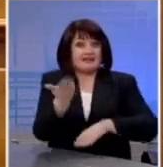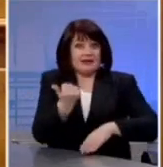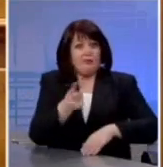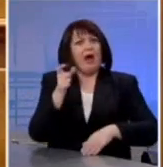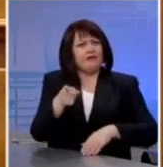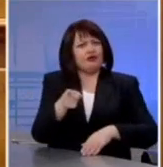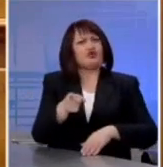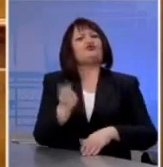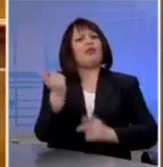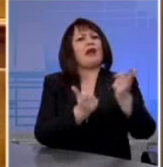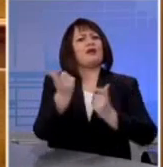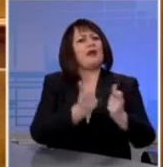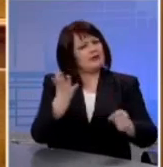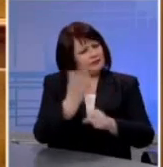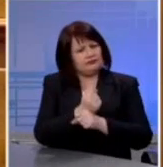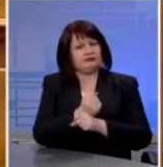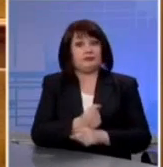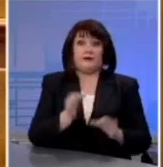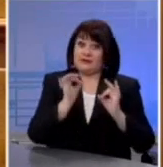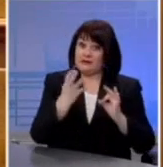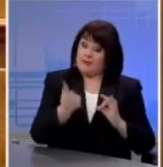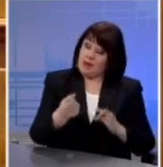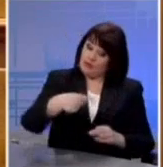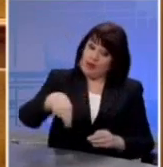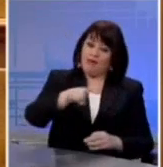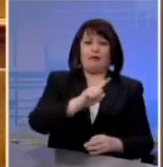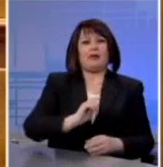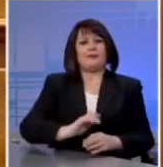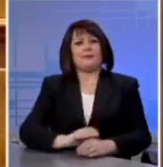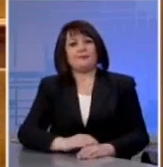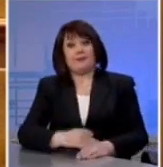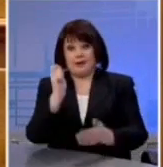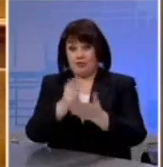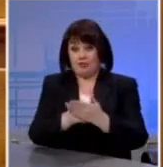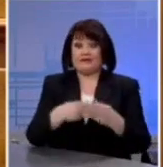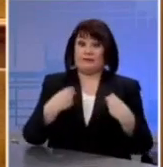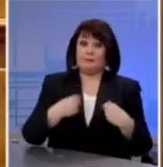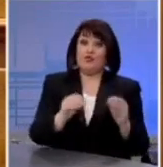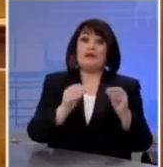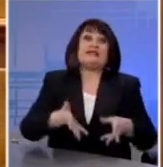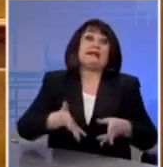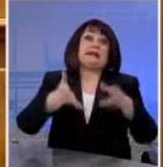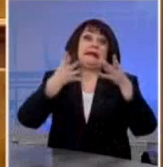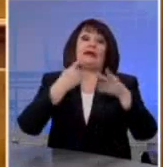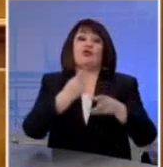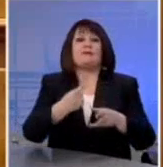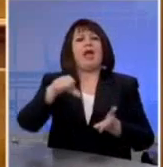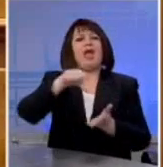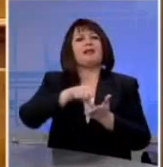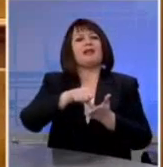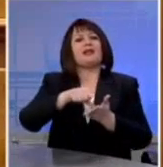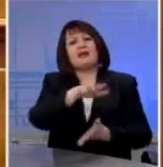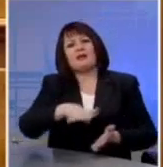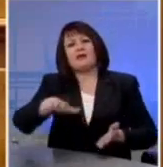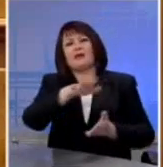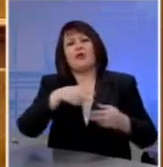άλλοι. Βεβαίως και υπήρχαν. Ο άλλος αγόρασε, πούλησε, λέει, ένα κτίριο στην Αττική Οδό 130